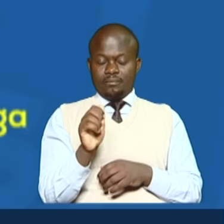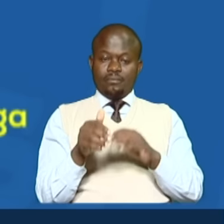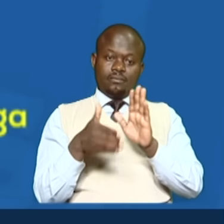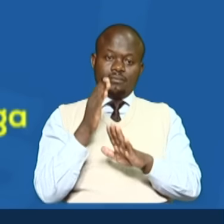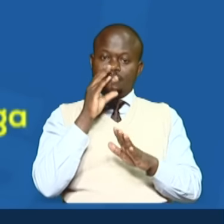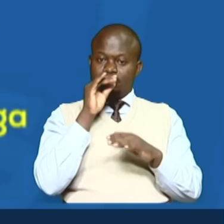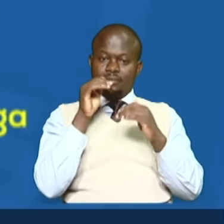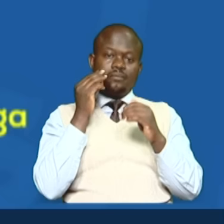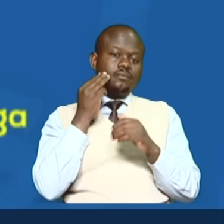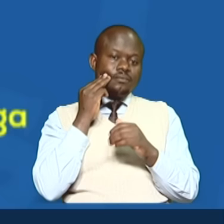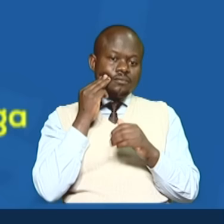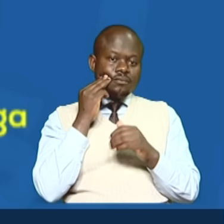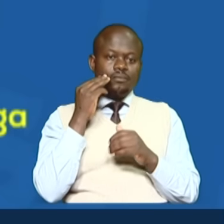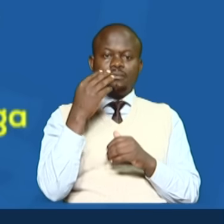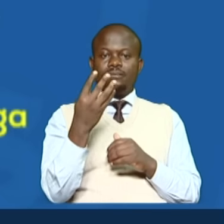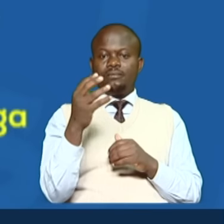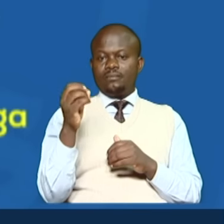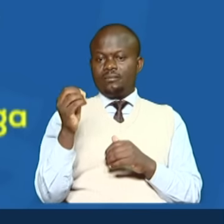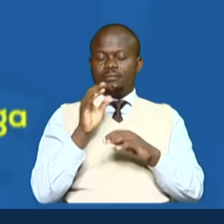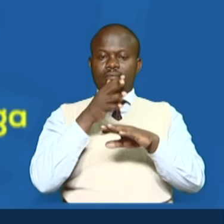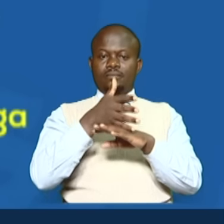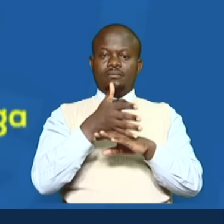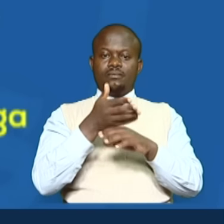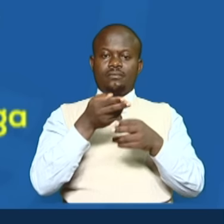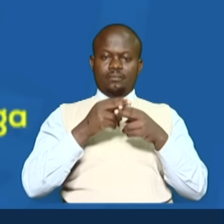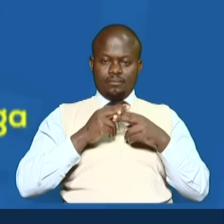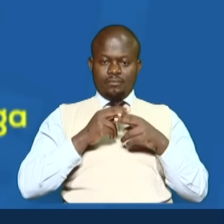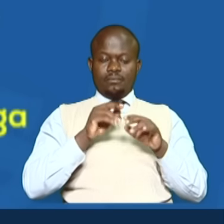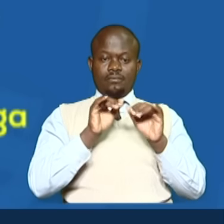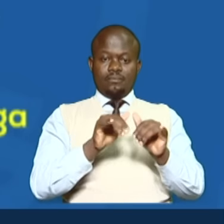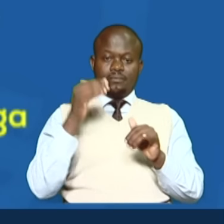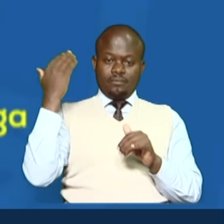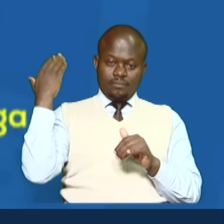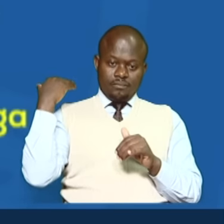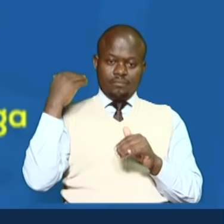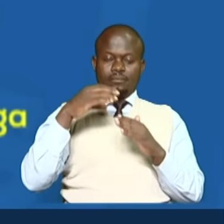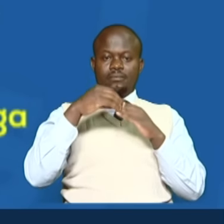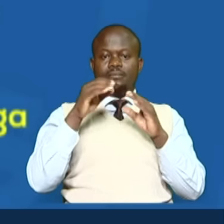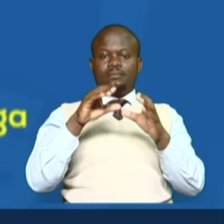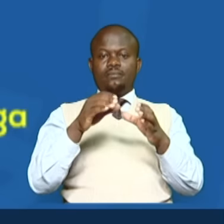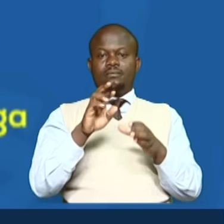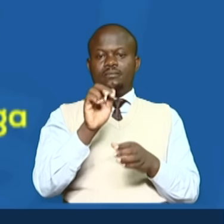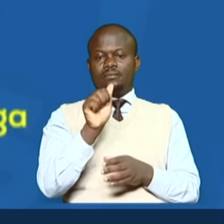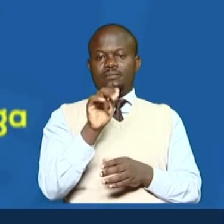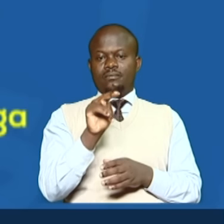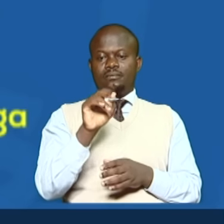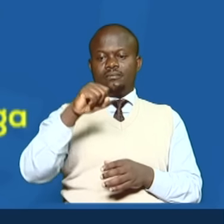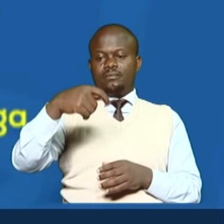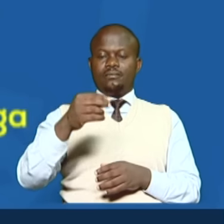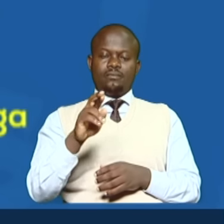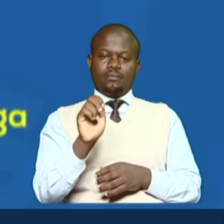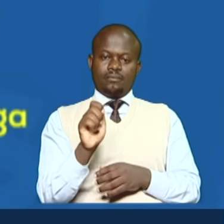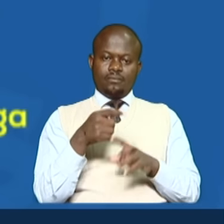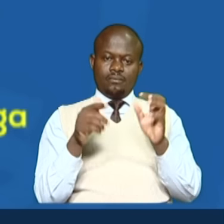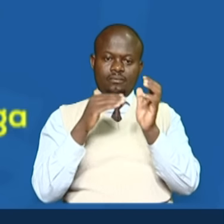ko miliyoni 400 zirenga z'umwenda basigiwe n'uheruka kuyobora ikipe ya Lyon Sport Uwayezu Jean Fidel,